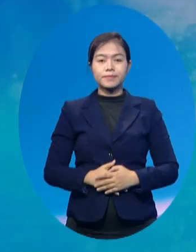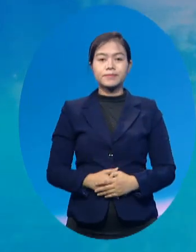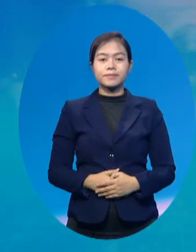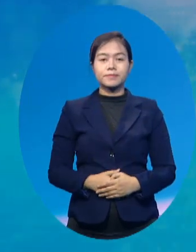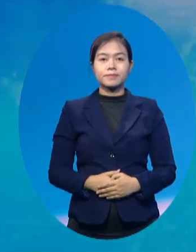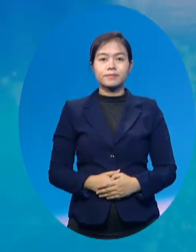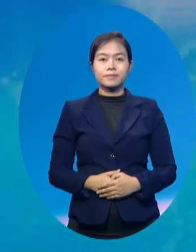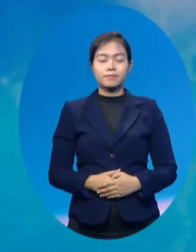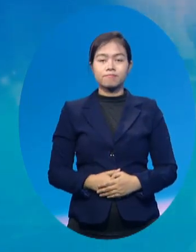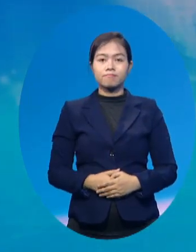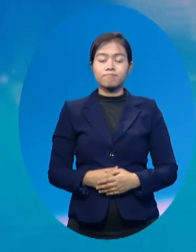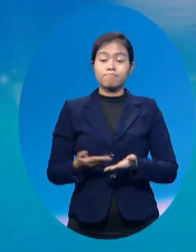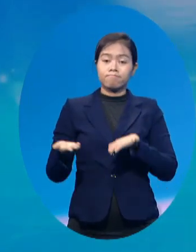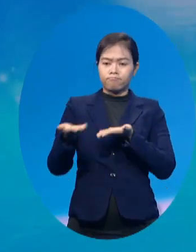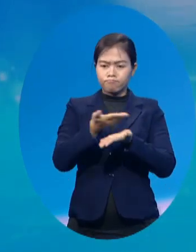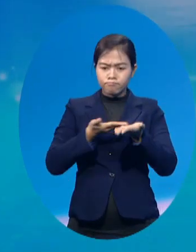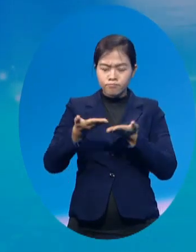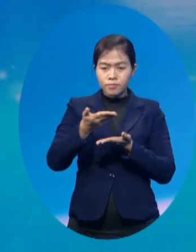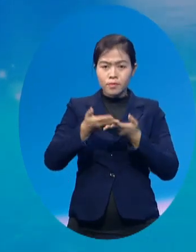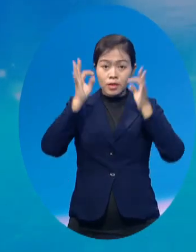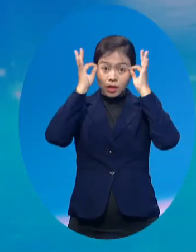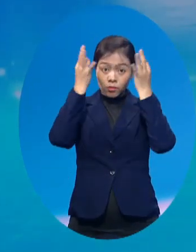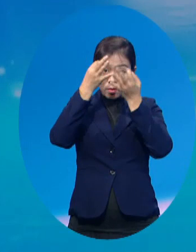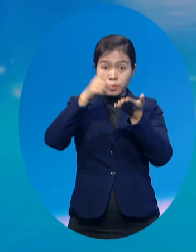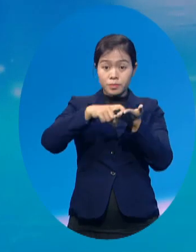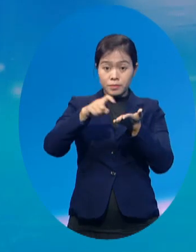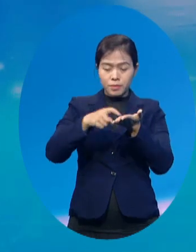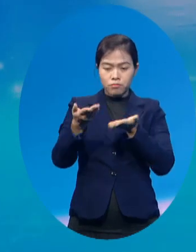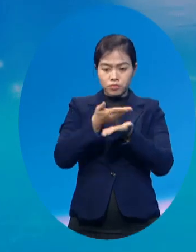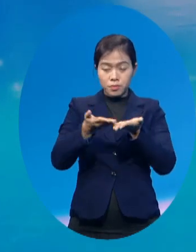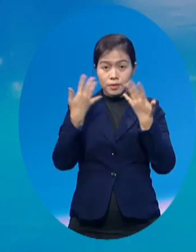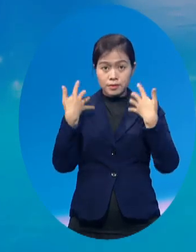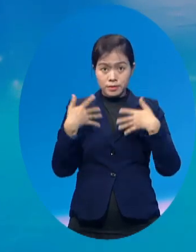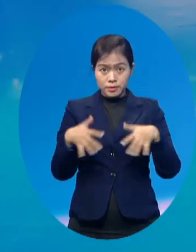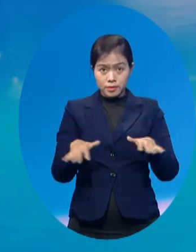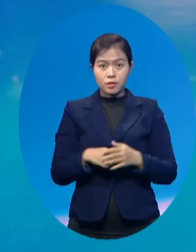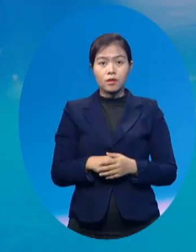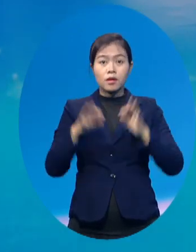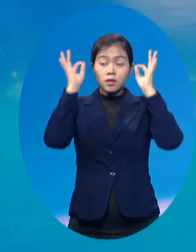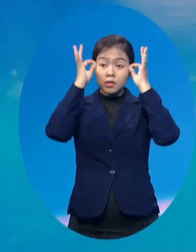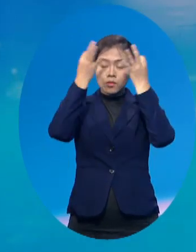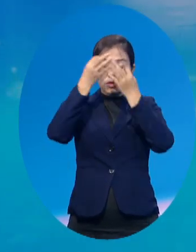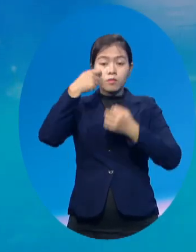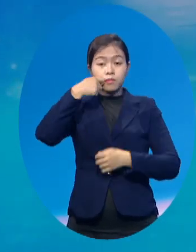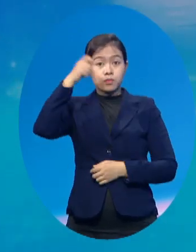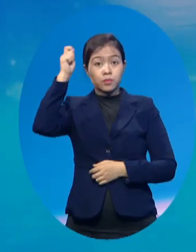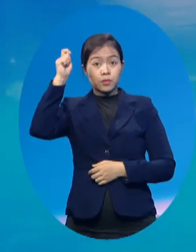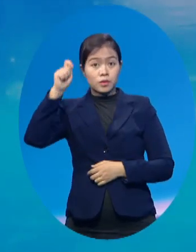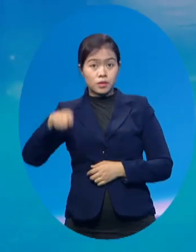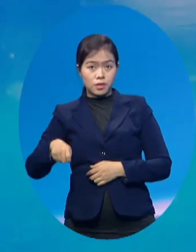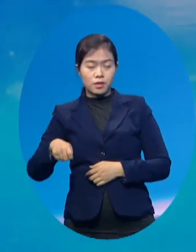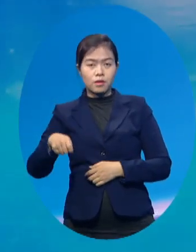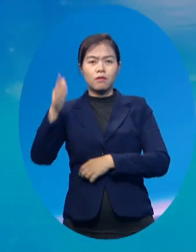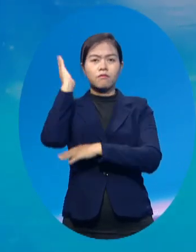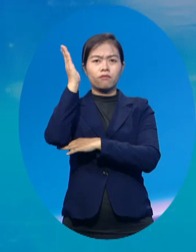Sau các cuộc hội đàm với Tổng thống Mỹ Joe Biden cùng các nghị sĩ nước này, ngày 20 tháng 9 theo giờ địa phương, Tổng thống Ukraine Volodymyr Zelensky đã